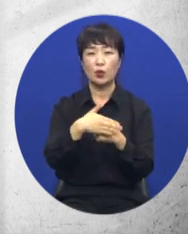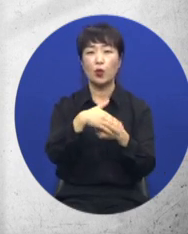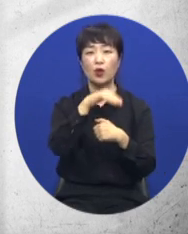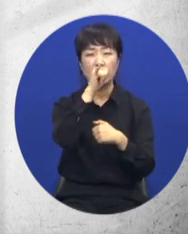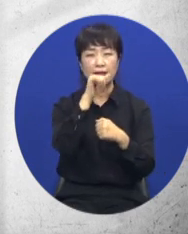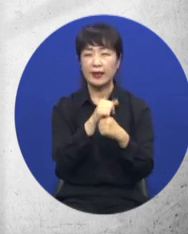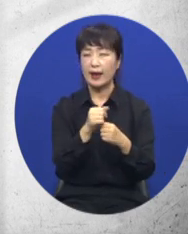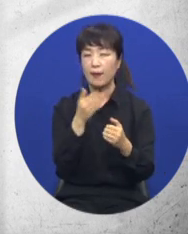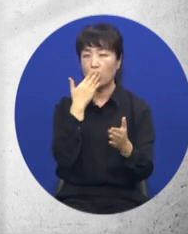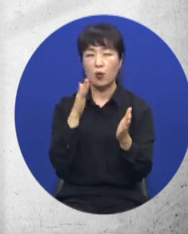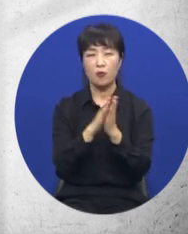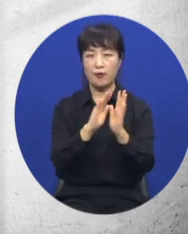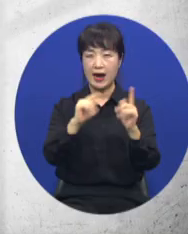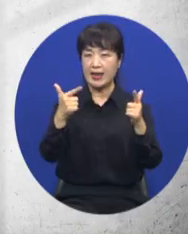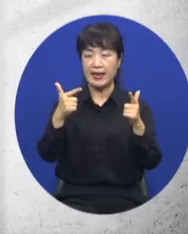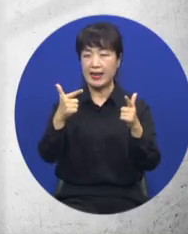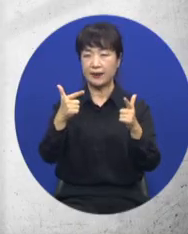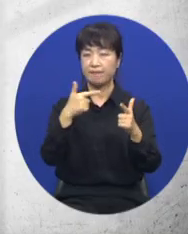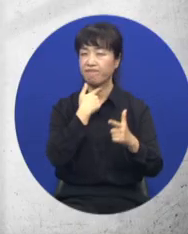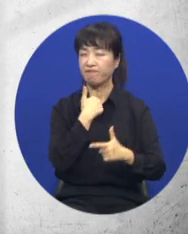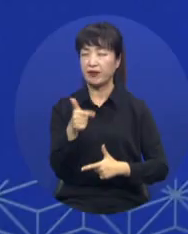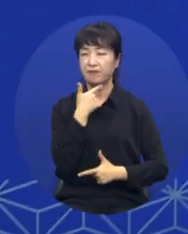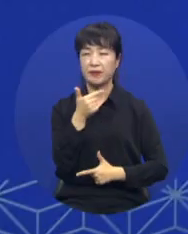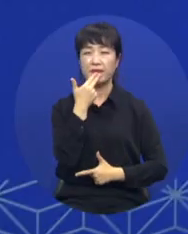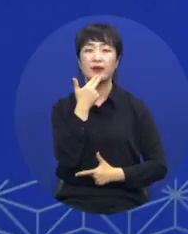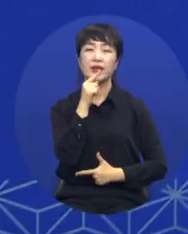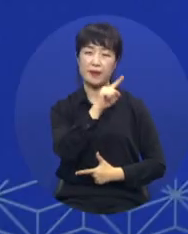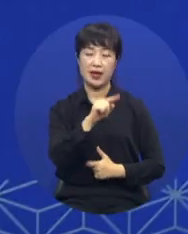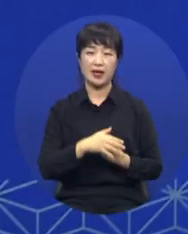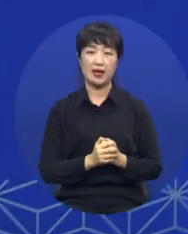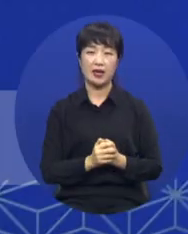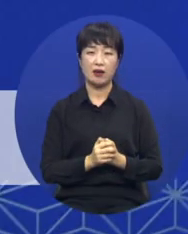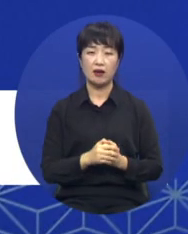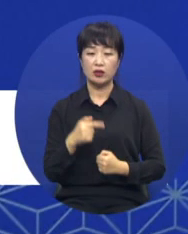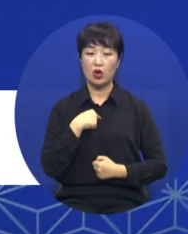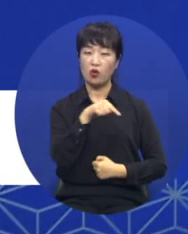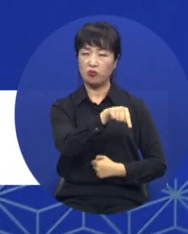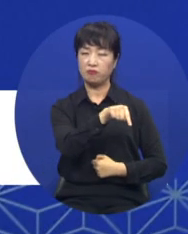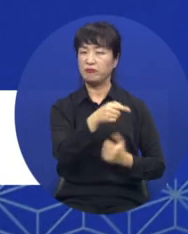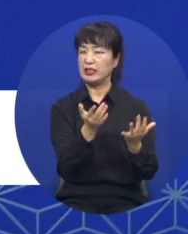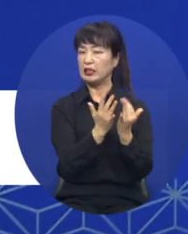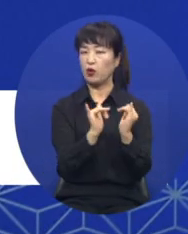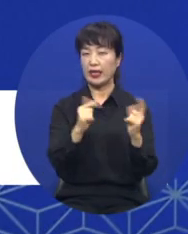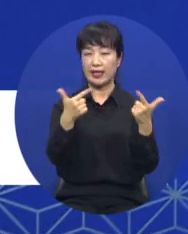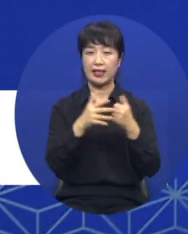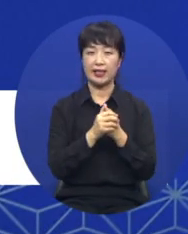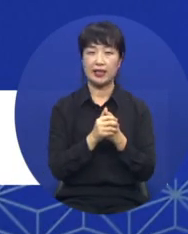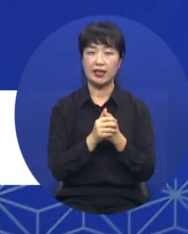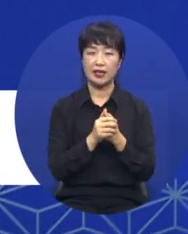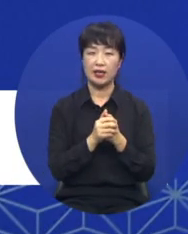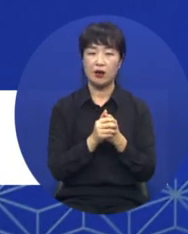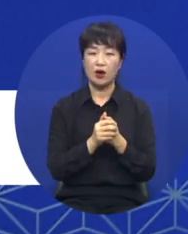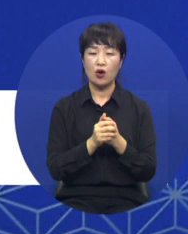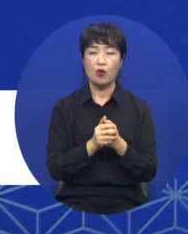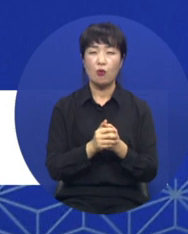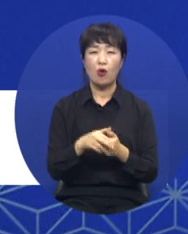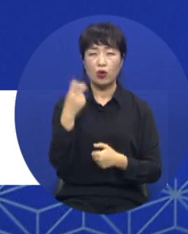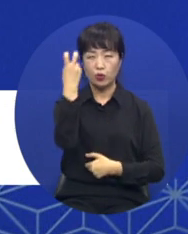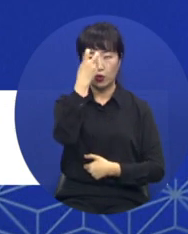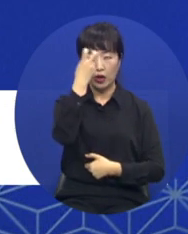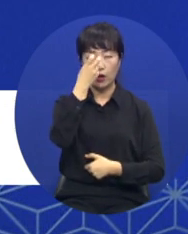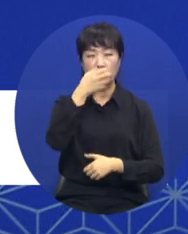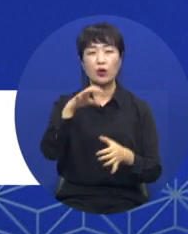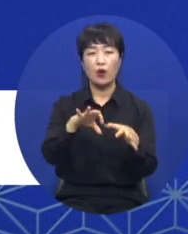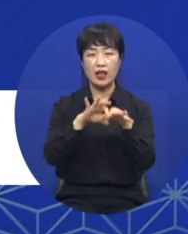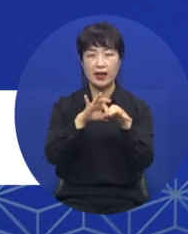혐의를 부인하는 것으로 알려졌습니다. 저희 직원은 아닙니다. 네, 수사와 관련된